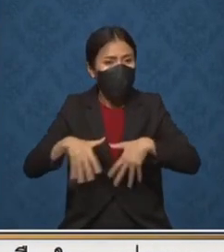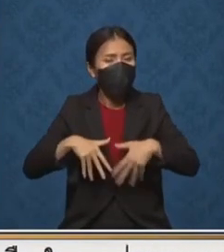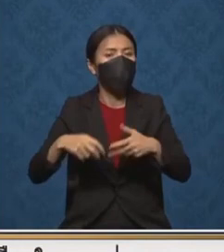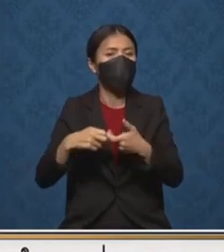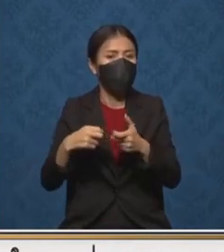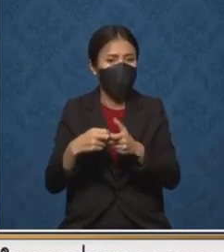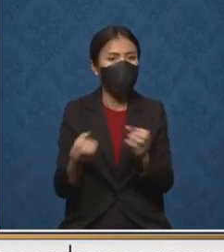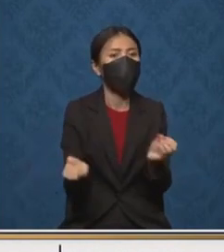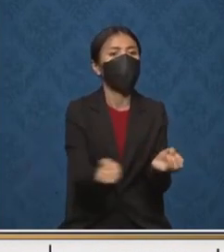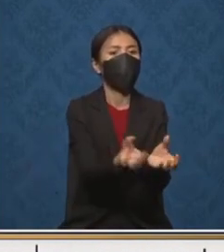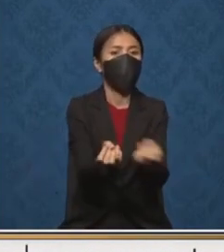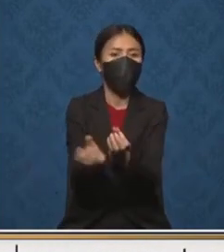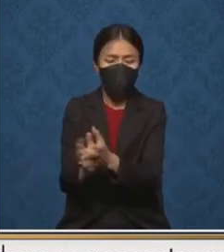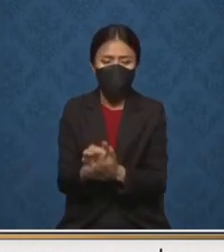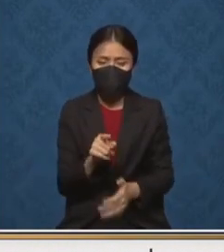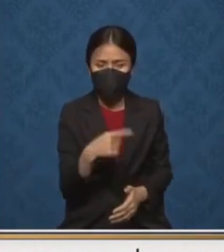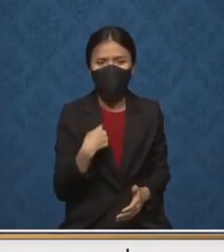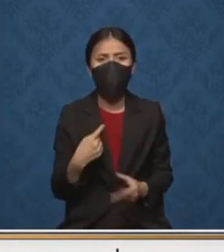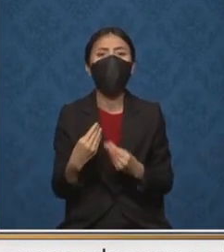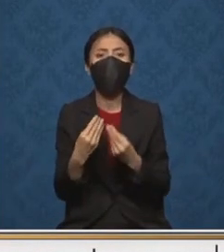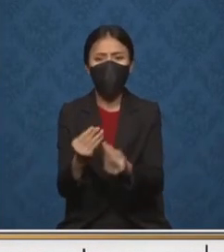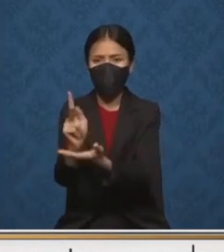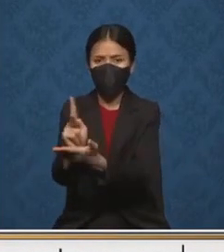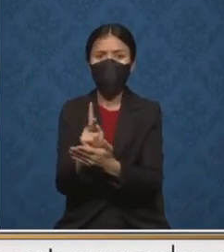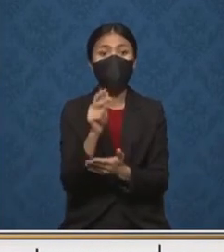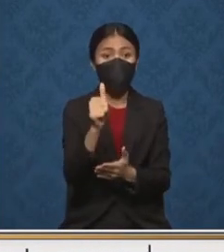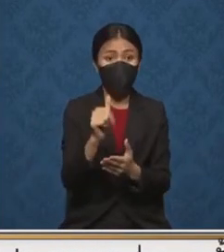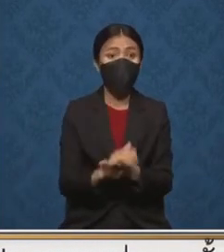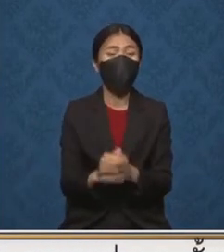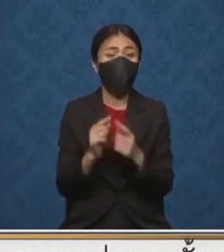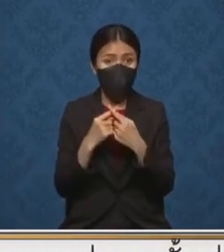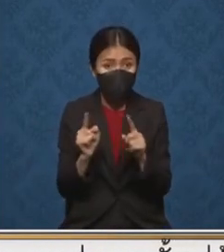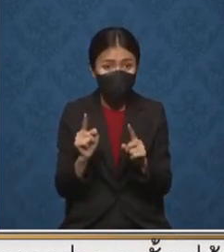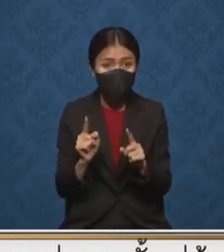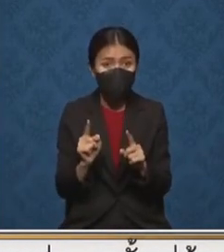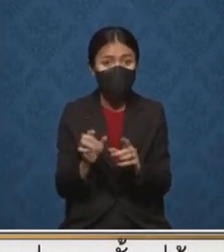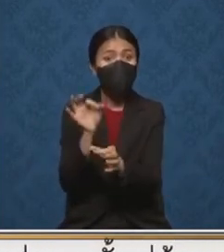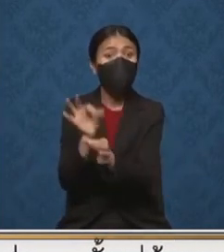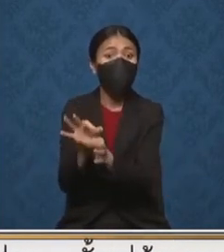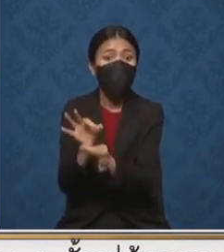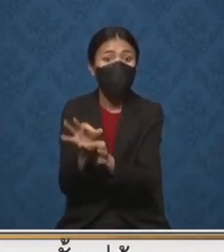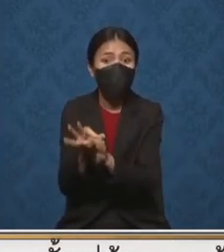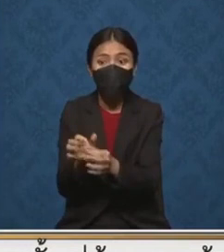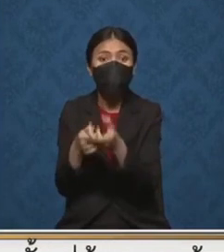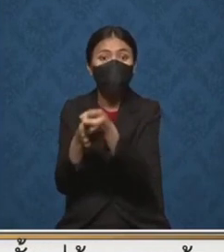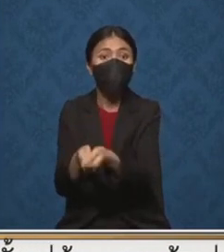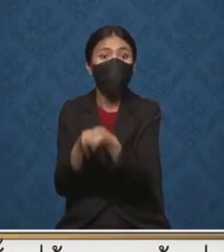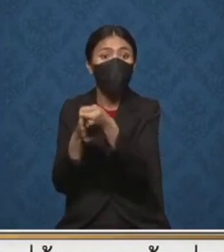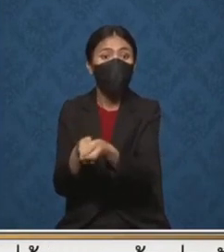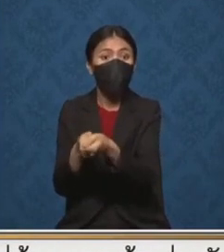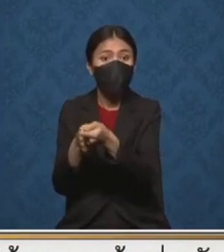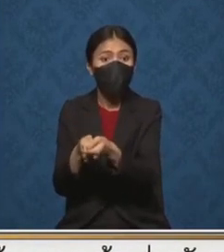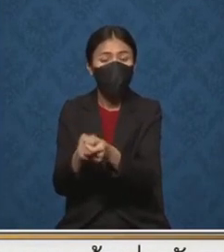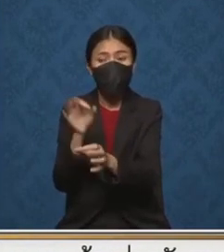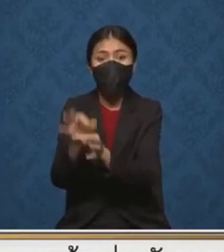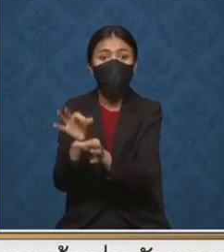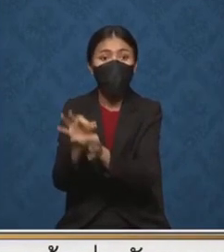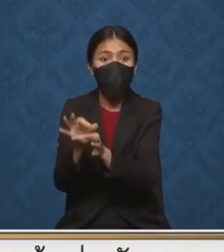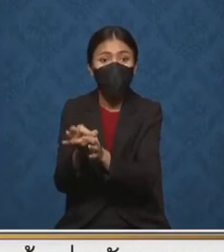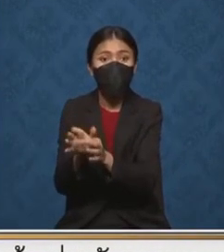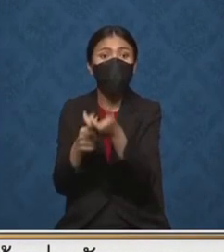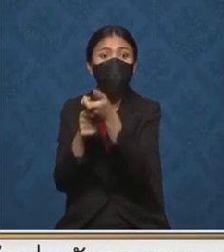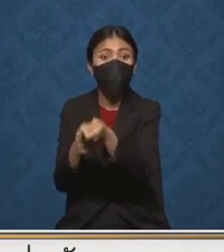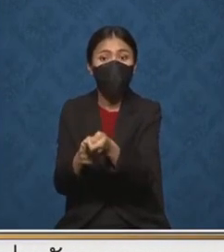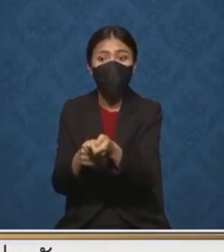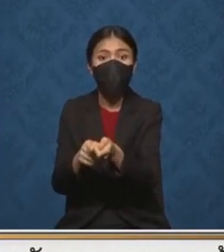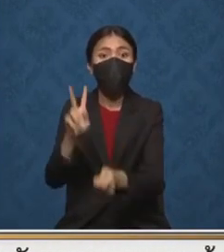การกู้เงินเพิ่มแต่ในขณะเดียวกันธนาคารเพื่อเกษตรก่อนนะเนี่ยเมื่อกู้ไปแล้ว